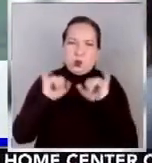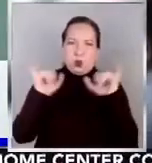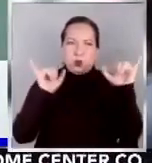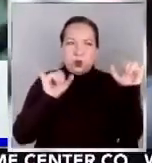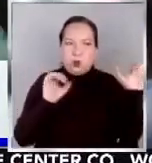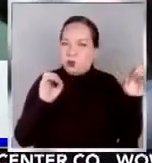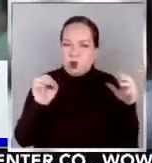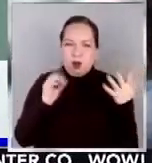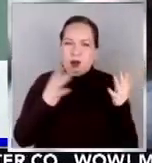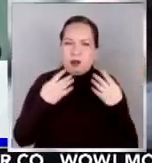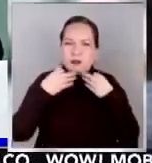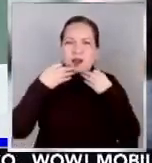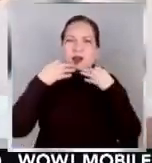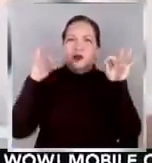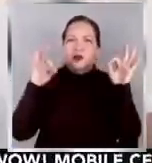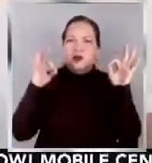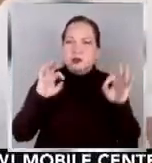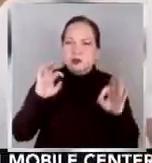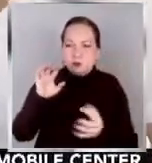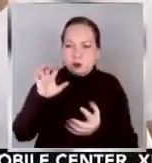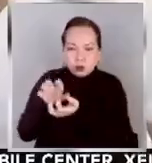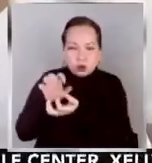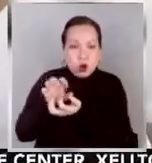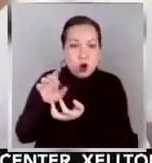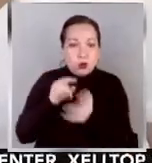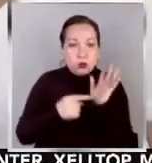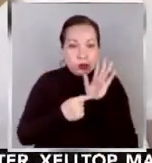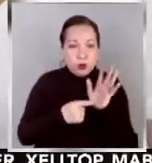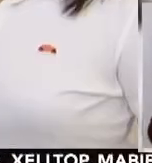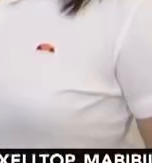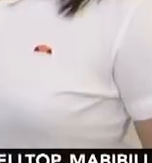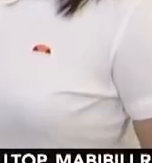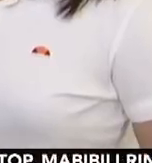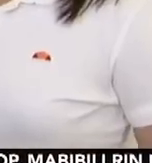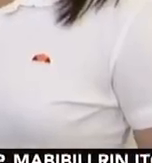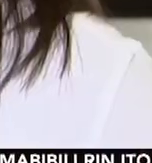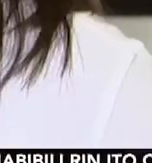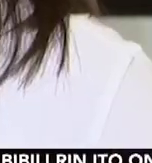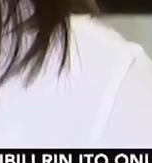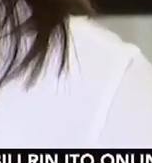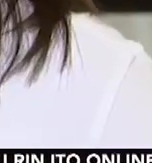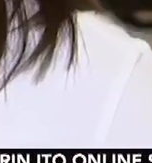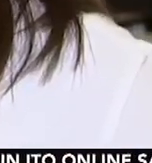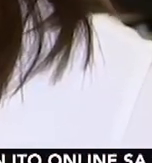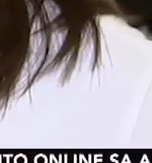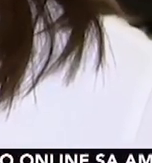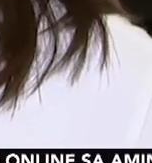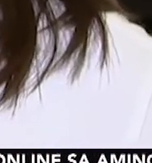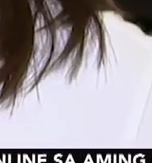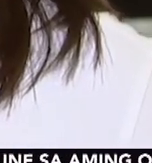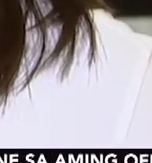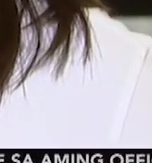show dahil sa COVID pandemic. Para sa GMA Integrated News, Leigh Alves, Nakatutok, 24 Horas.